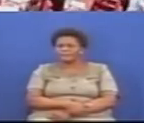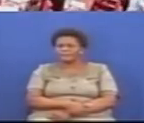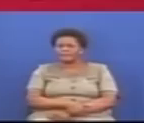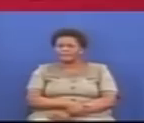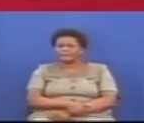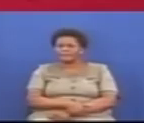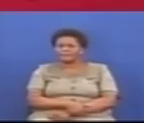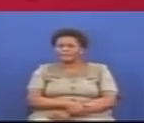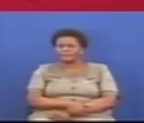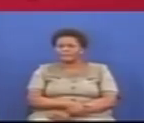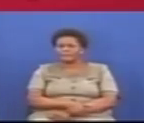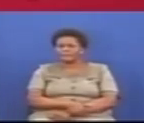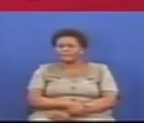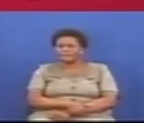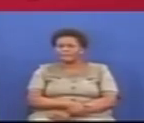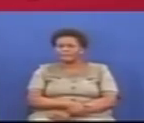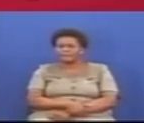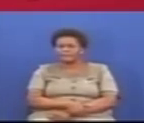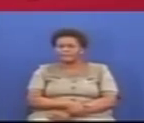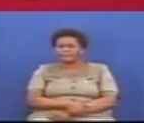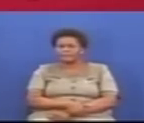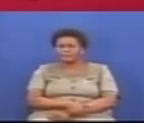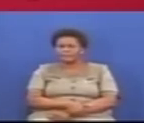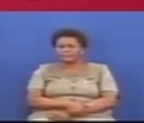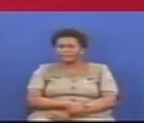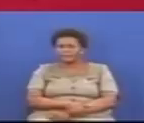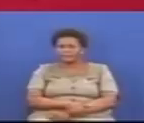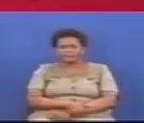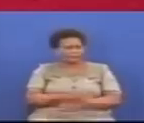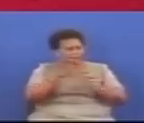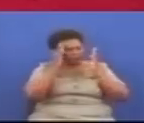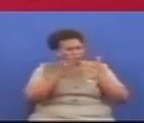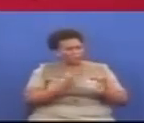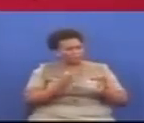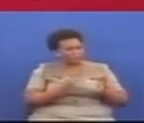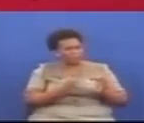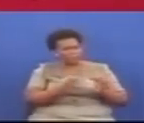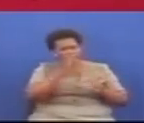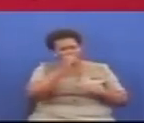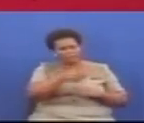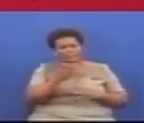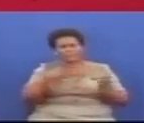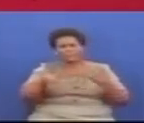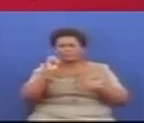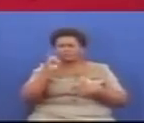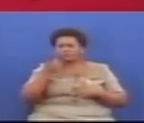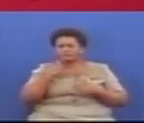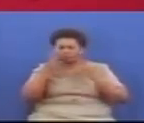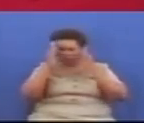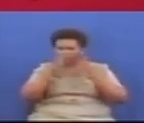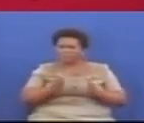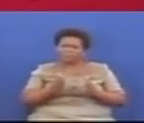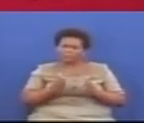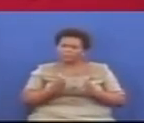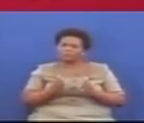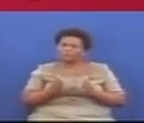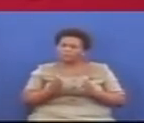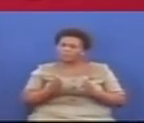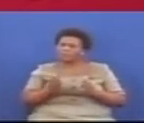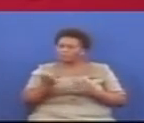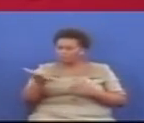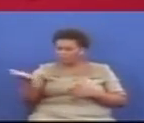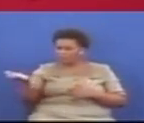Mheshimiwa Spika, napenda kujibu maswali mawili ya nyongeza ya Mheshimiwa Livingstone Lusinde, bunge wa Mtera kama ifuatavyo.